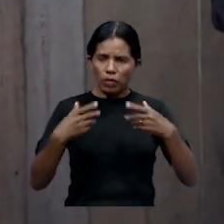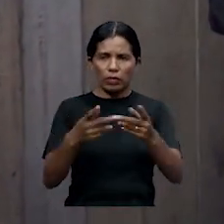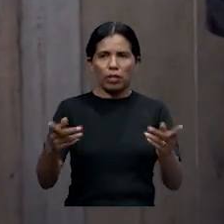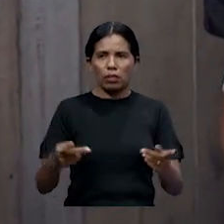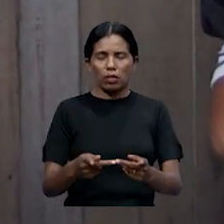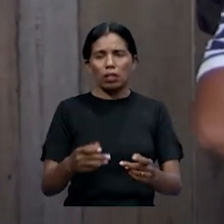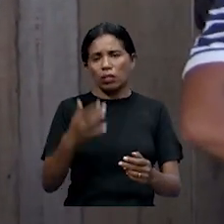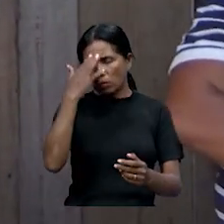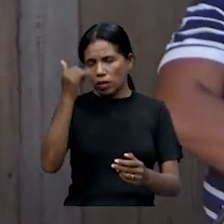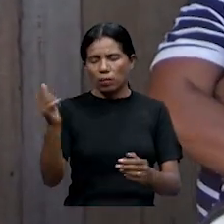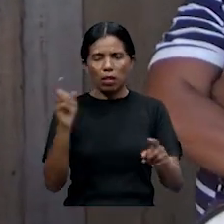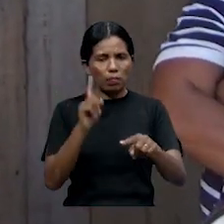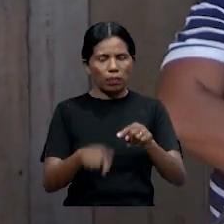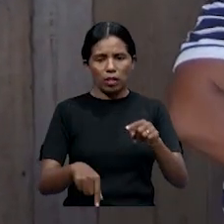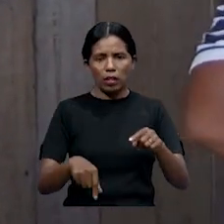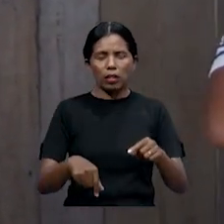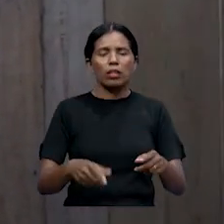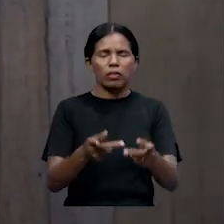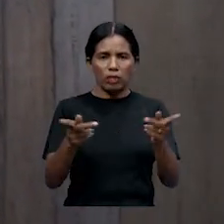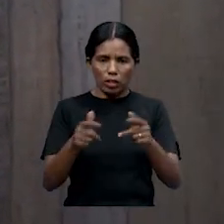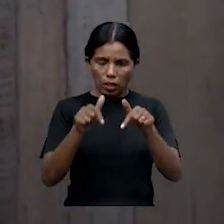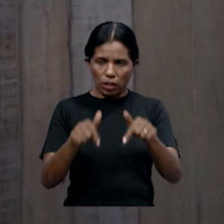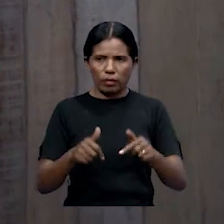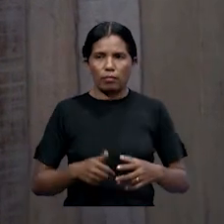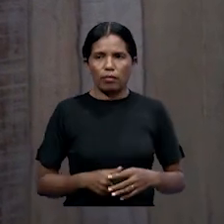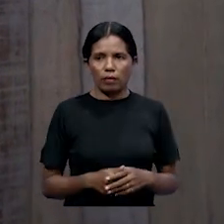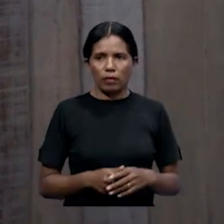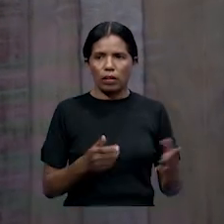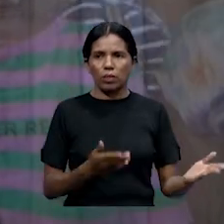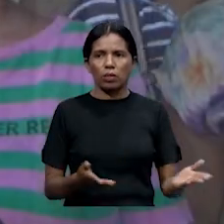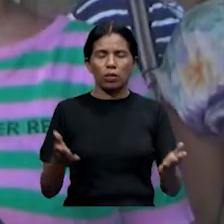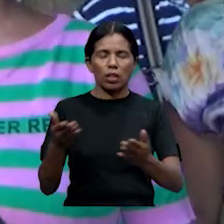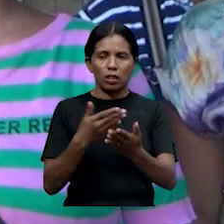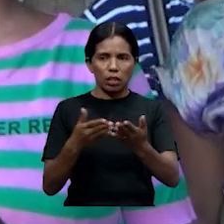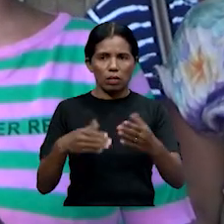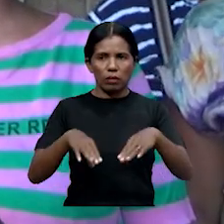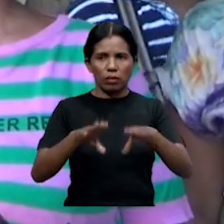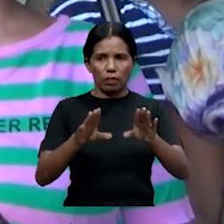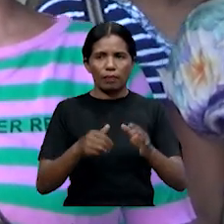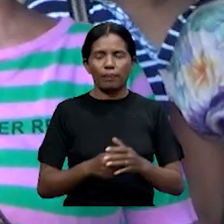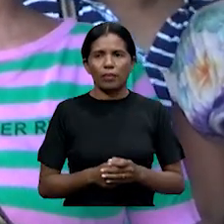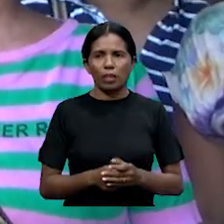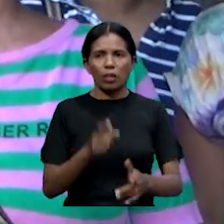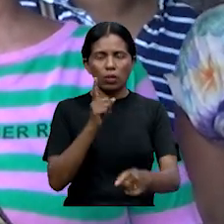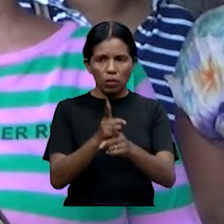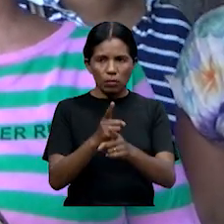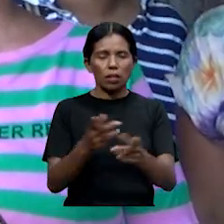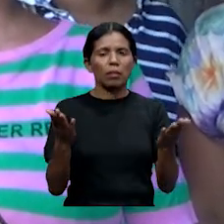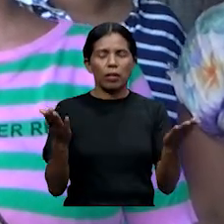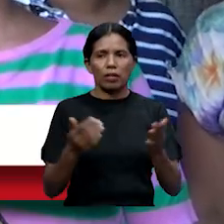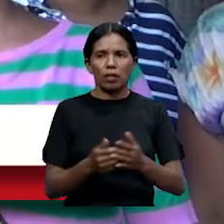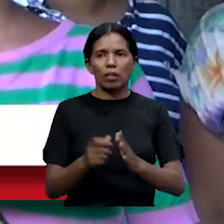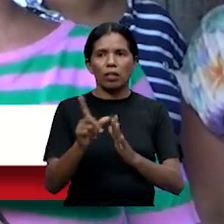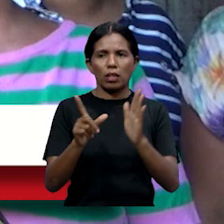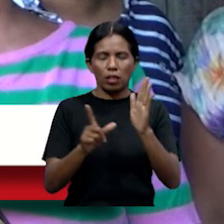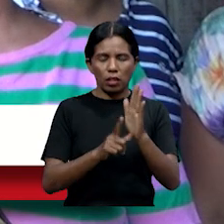la bel tur e fatin be ser ma mai hola sa san serba tur faler ba. Los lali sane ba falden ba. Klar fi ke mai ami katak. Los ni ma kirene be. Ye lei nu